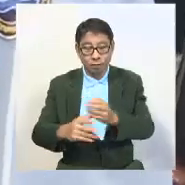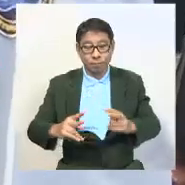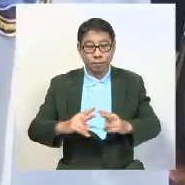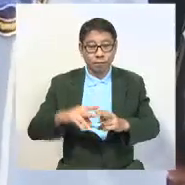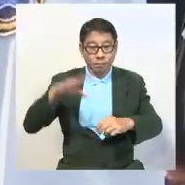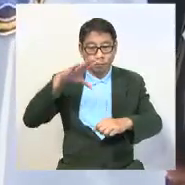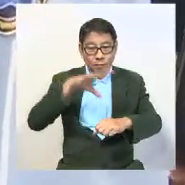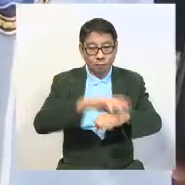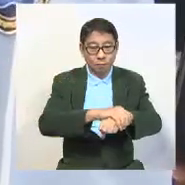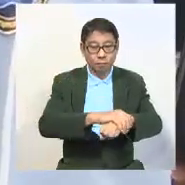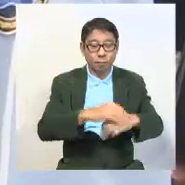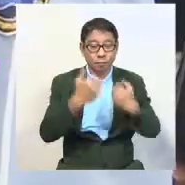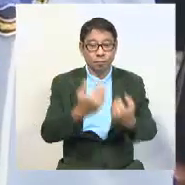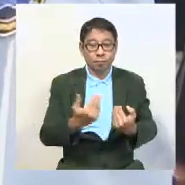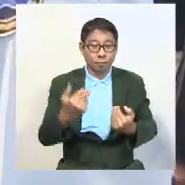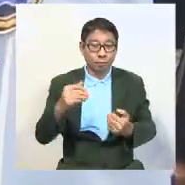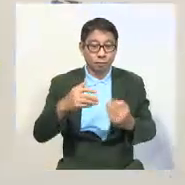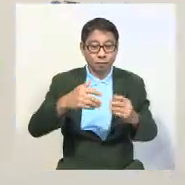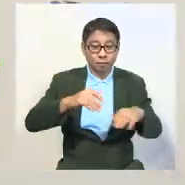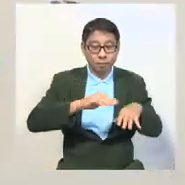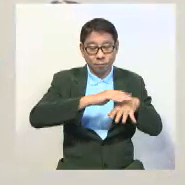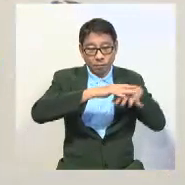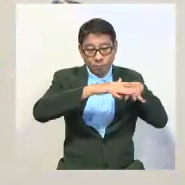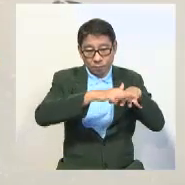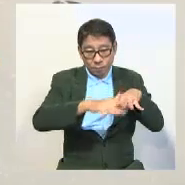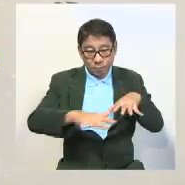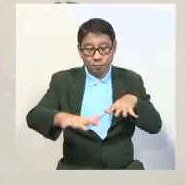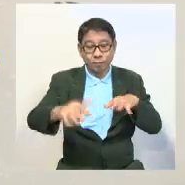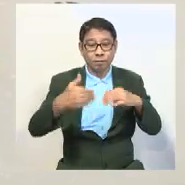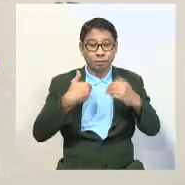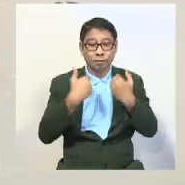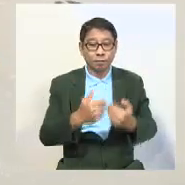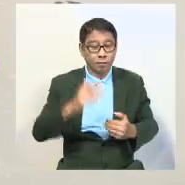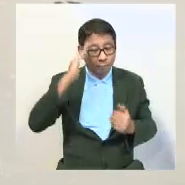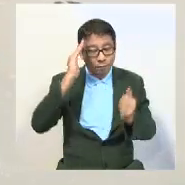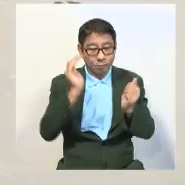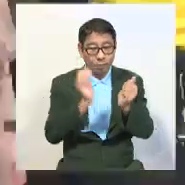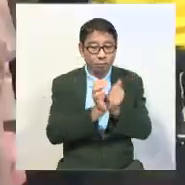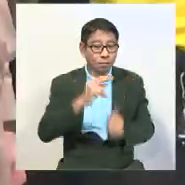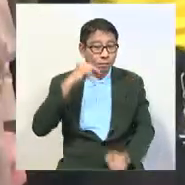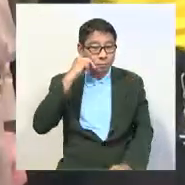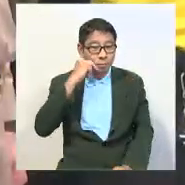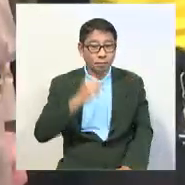ากรกรมทรัพยากรทางทะเลและชายฝั่งและกองบังคับการตำรวจน้ำค่ะ